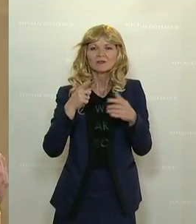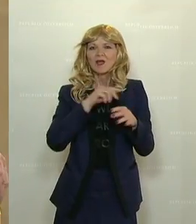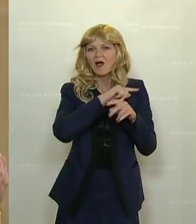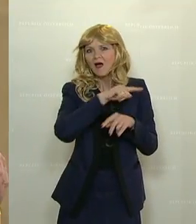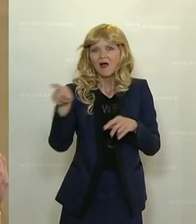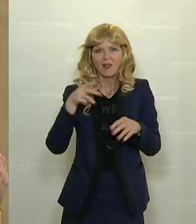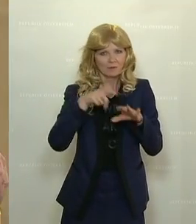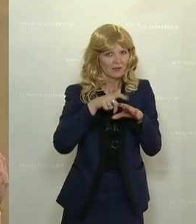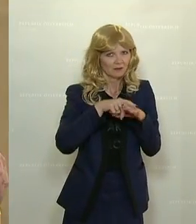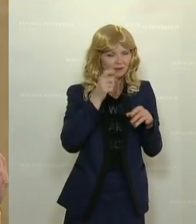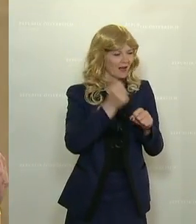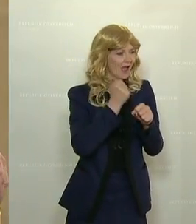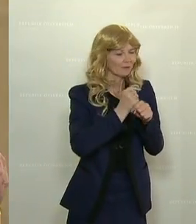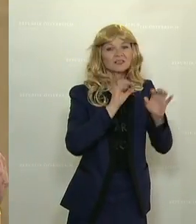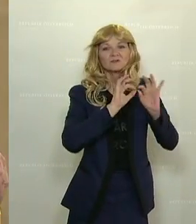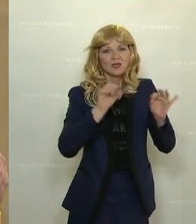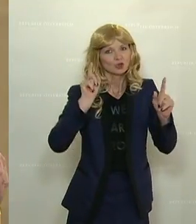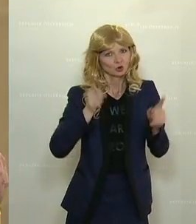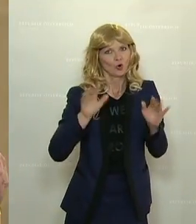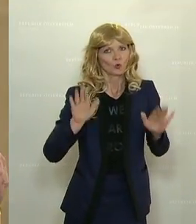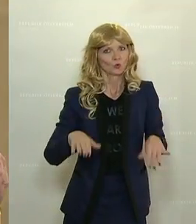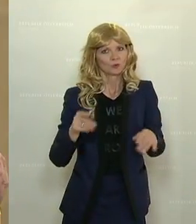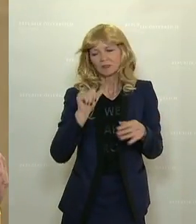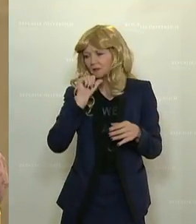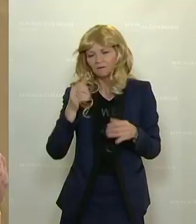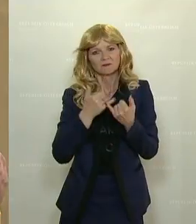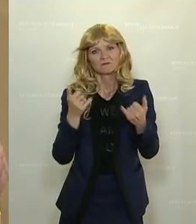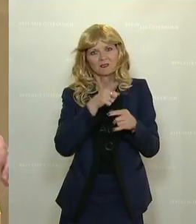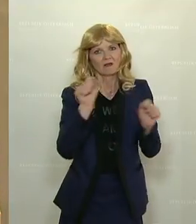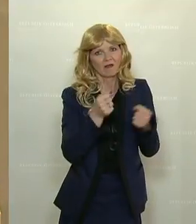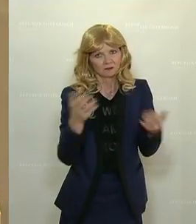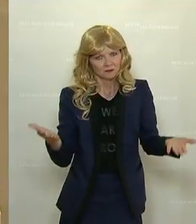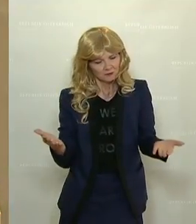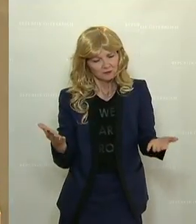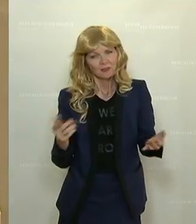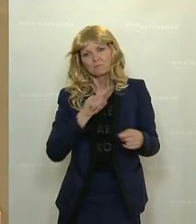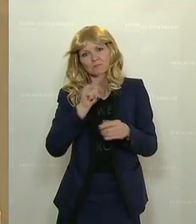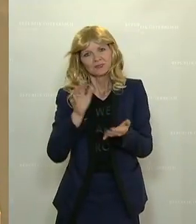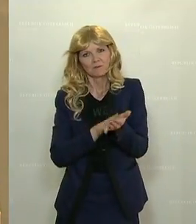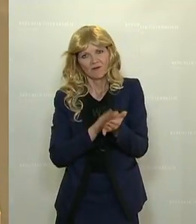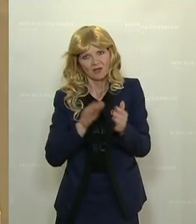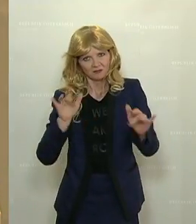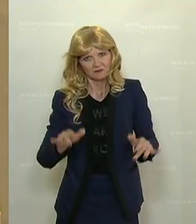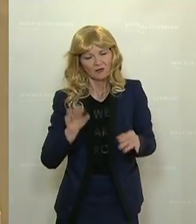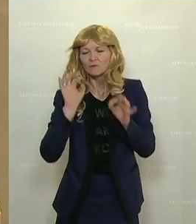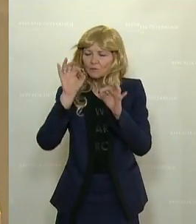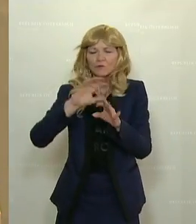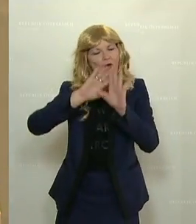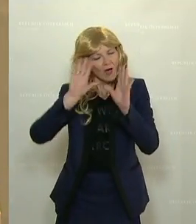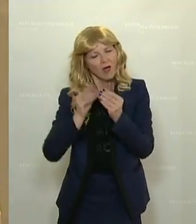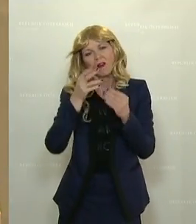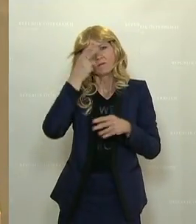erweiterten, durchlässigen Arbeitsmarktes für Menschen mit Behinderung, Zugang zu Leistungsangeboten für alle Menschen mit Behinderung zu den Leistungen